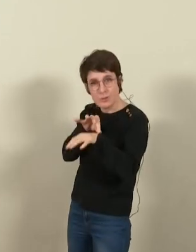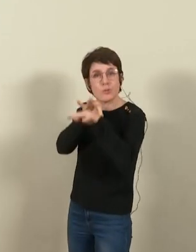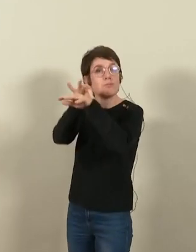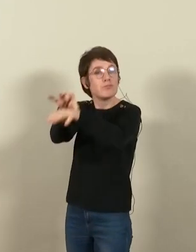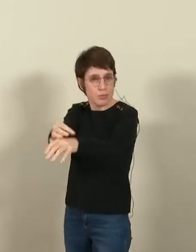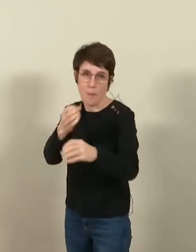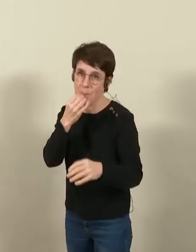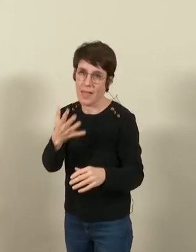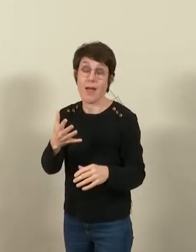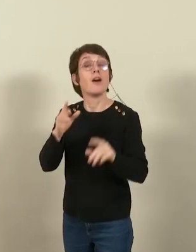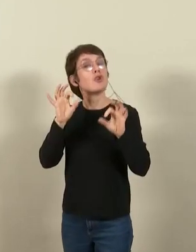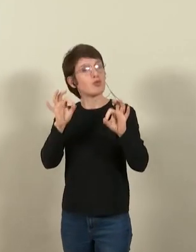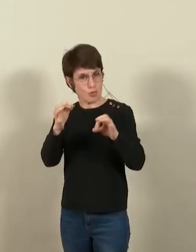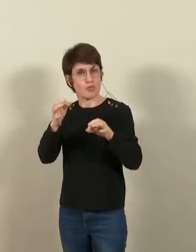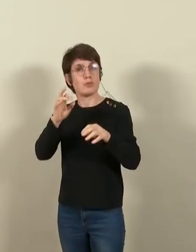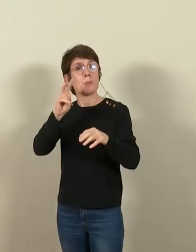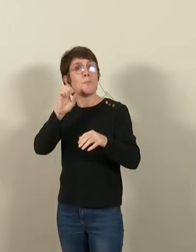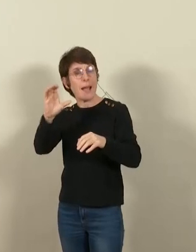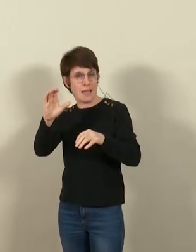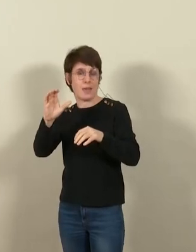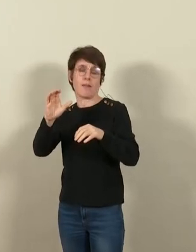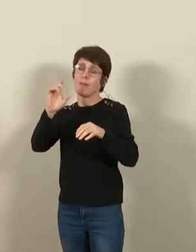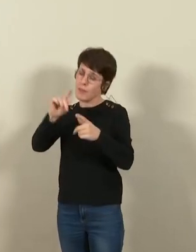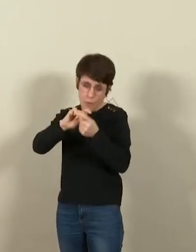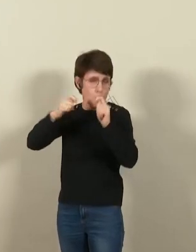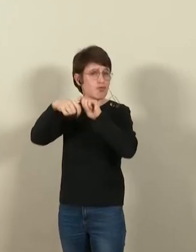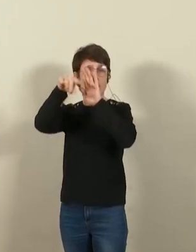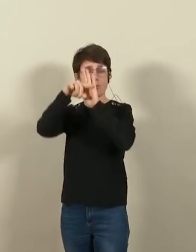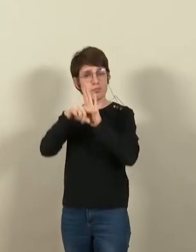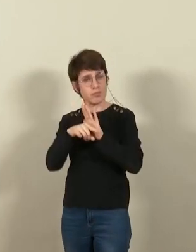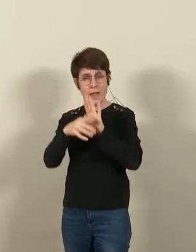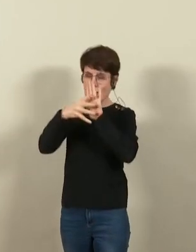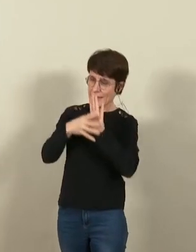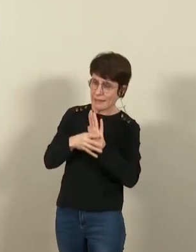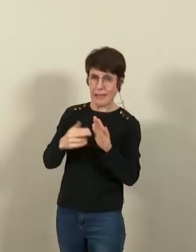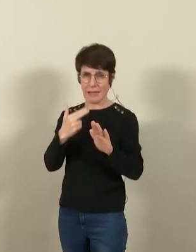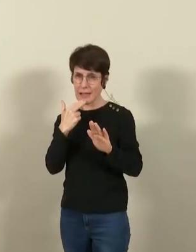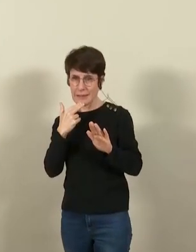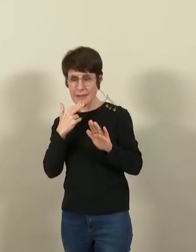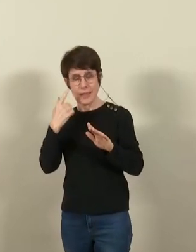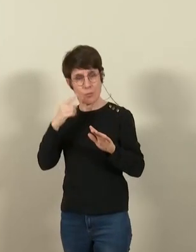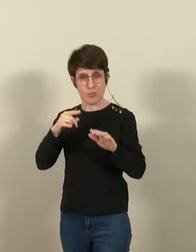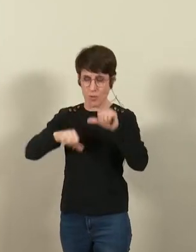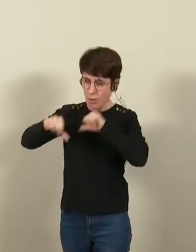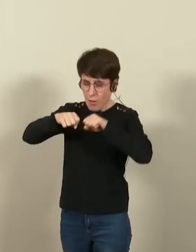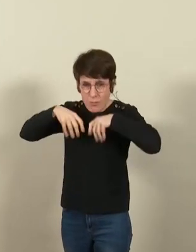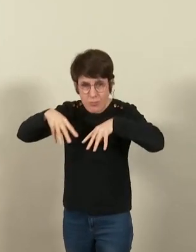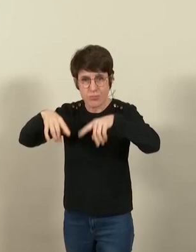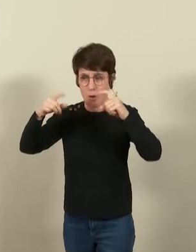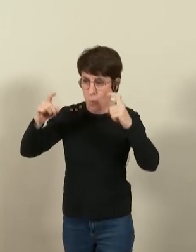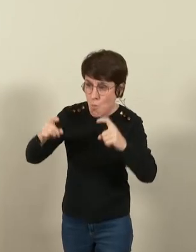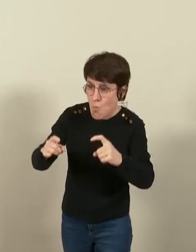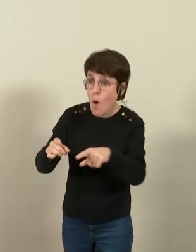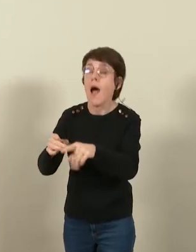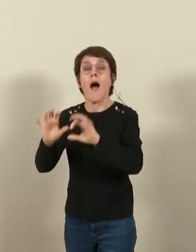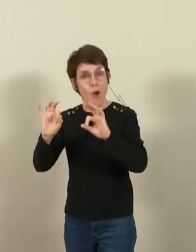effectivement la PAC devrait être repensée en introduisant des critères qualitatifs de résilience afin de valoriser les exploitations qui